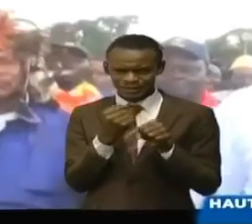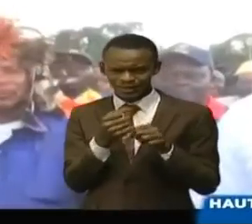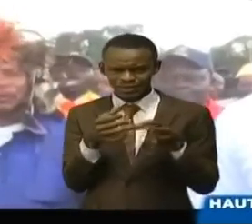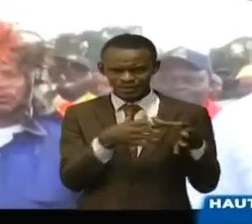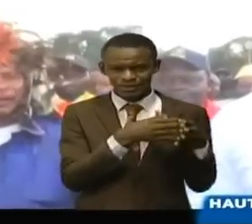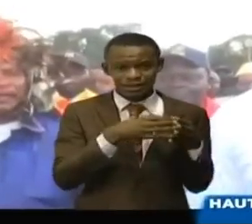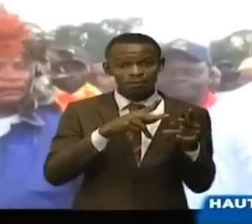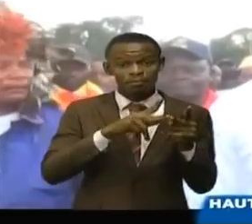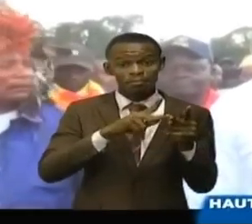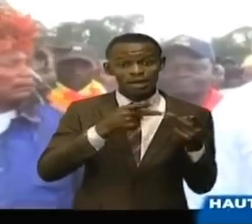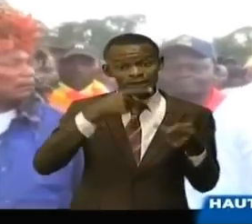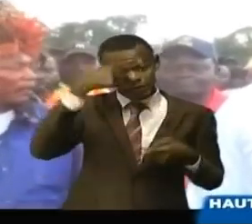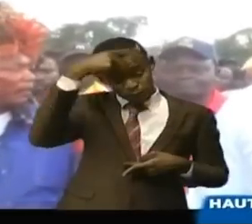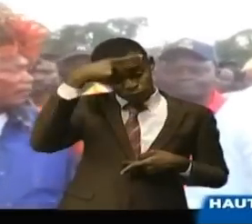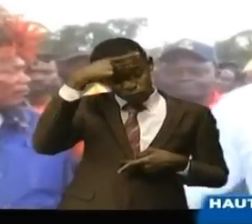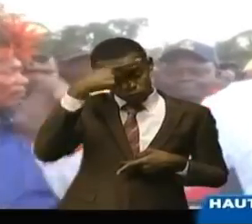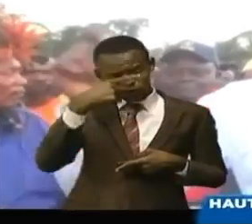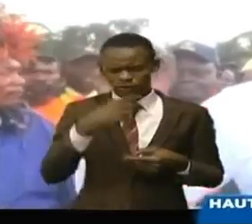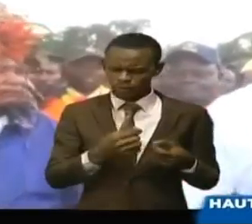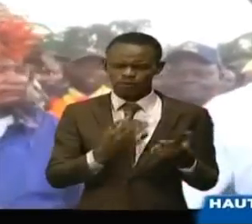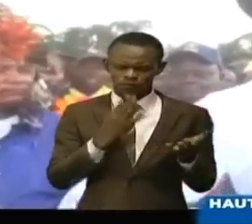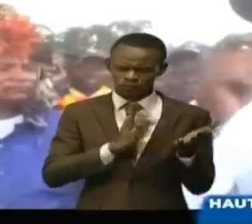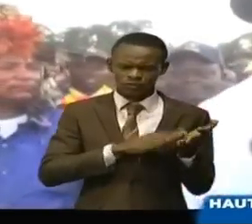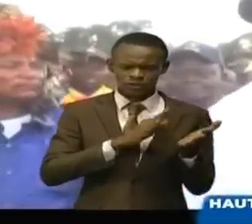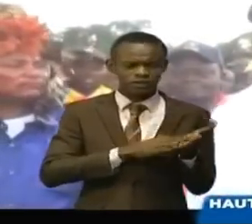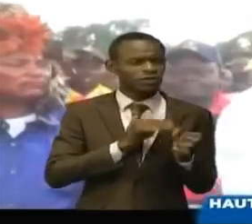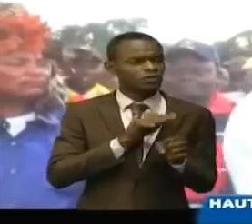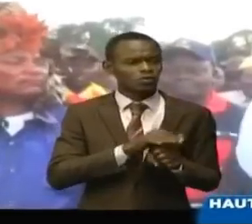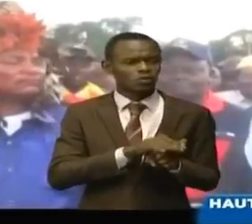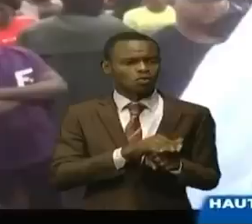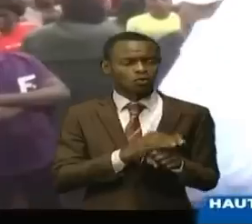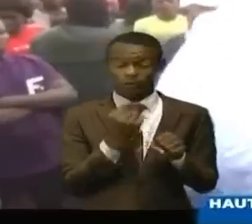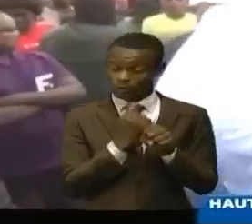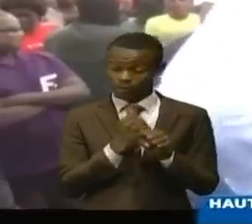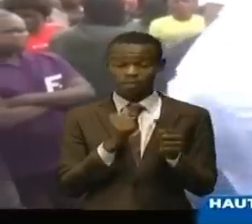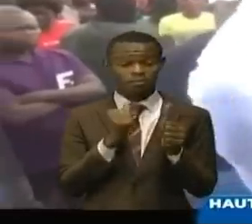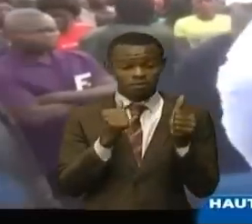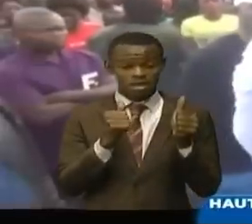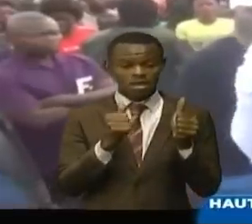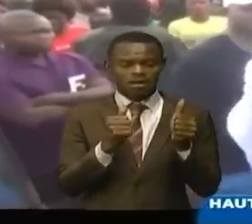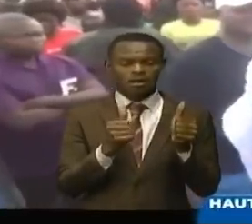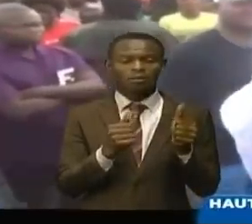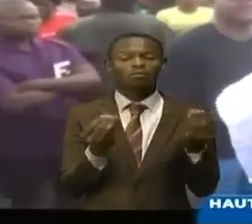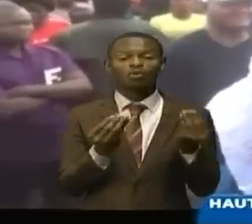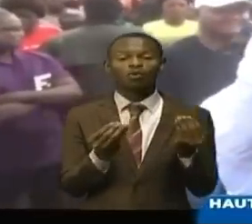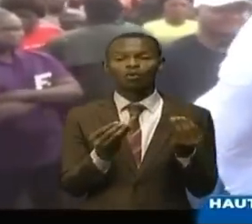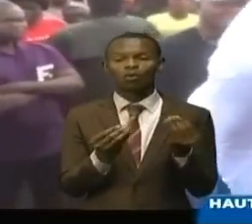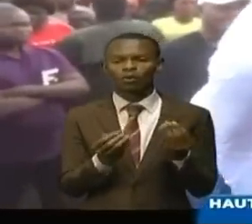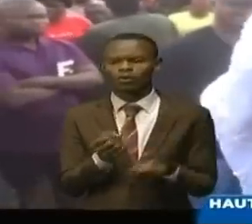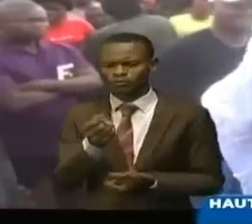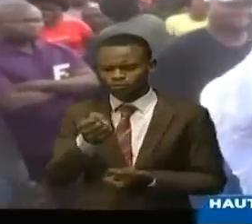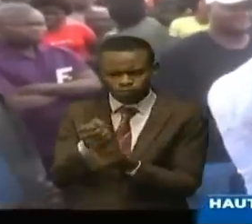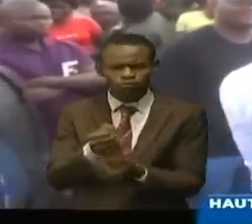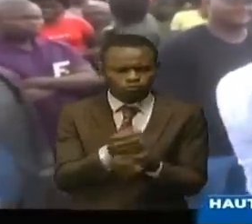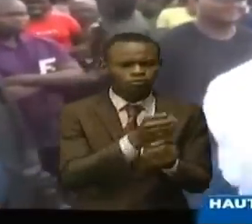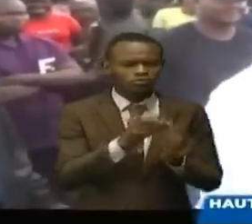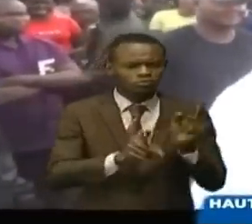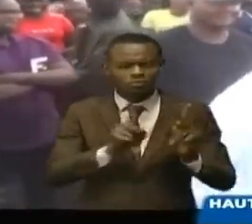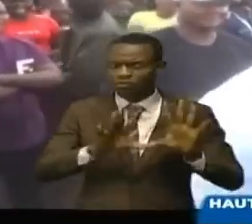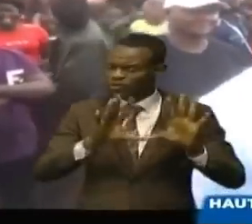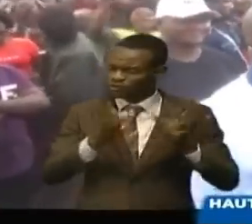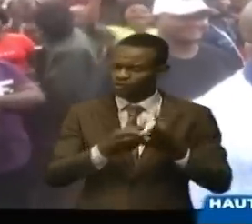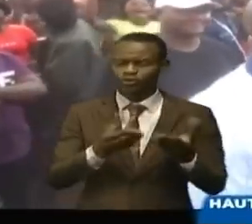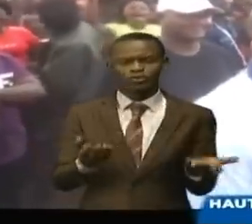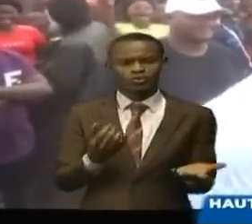entre fils et filles du Haut-Uele, ainsi que l'attachement au travail pour son émergence, selon la vision du chef de l'État, sont aussi autant de messages